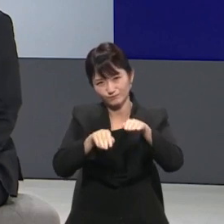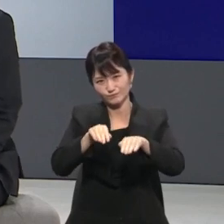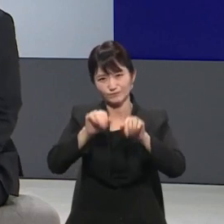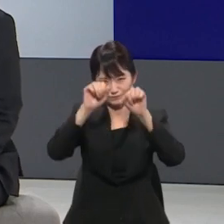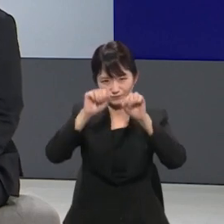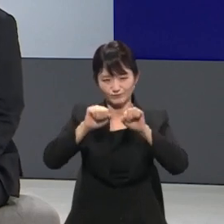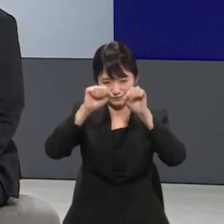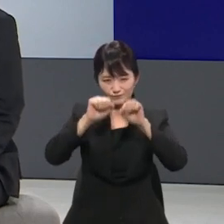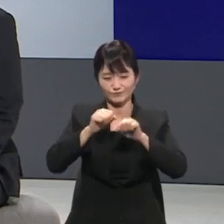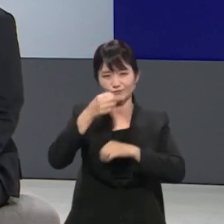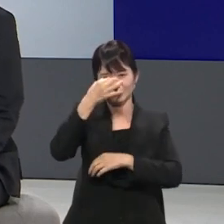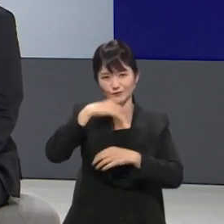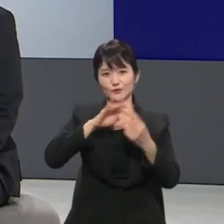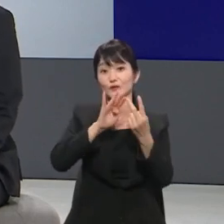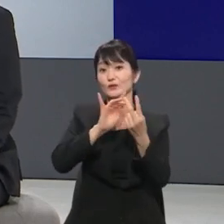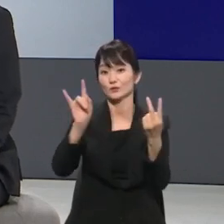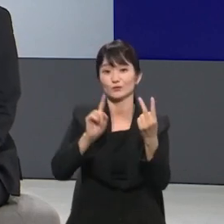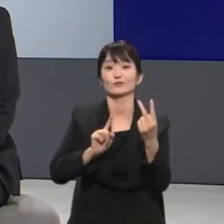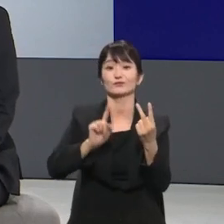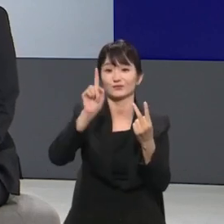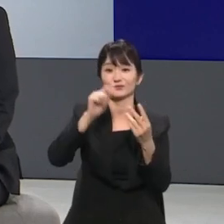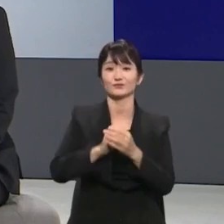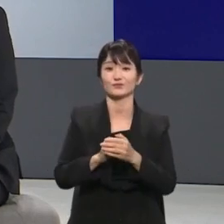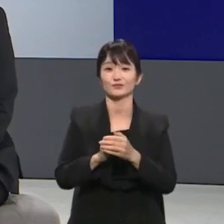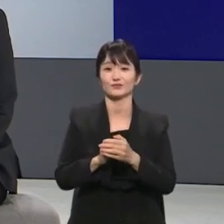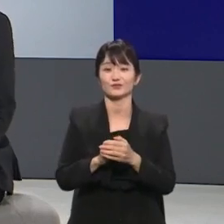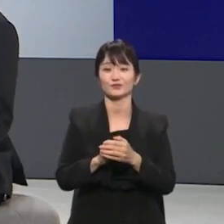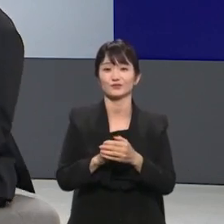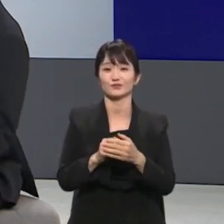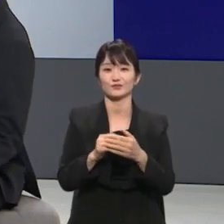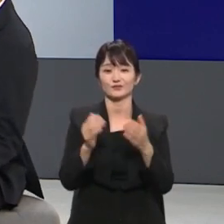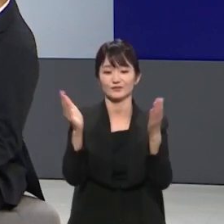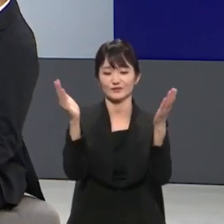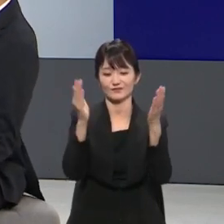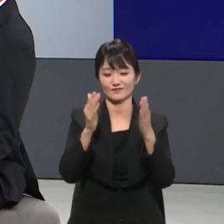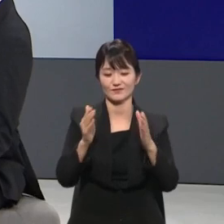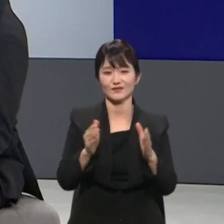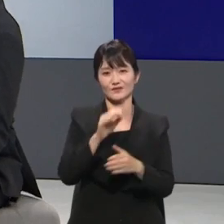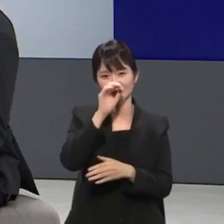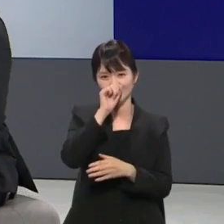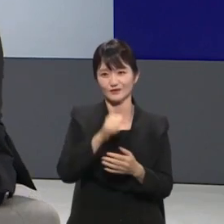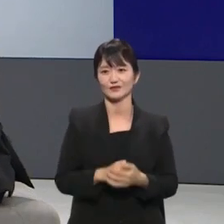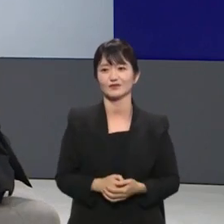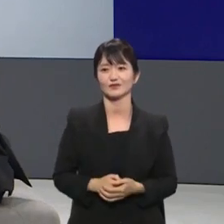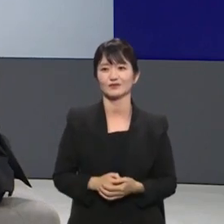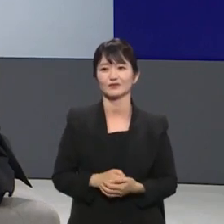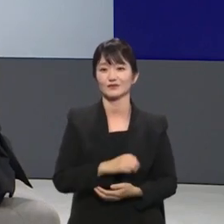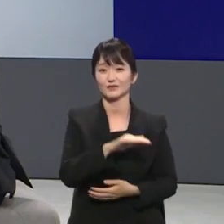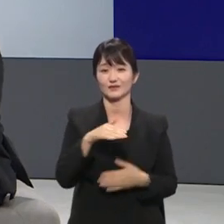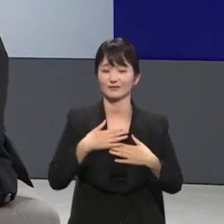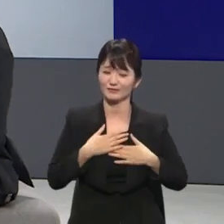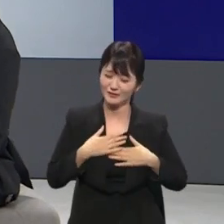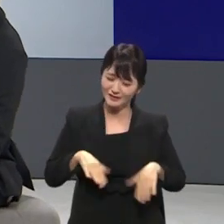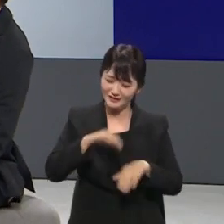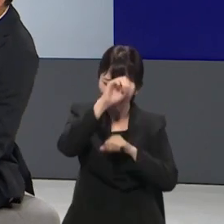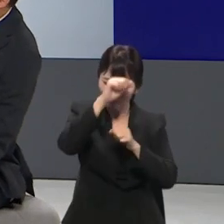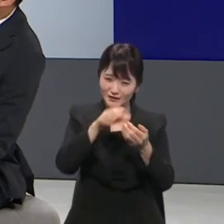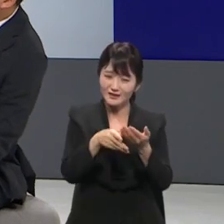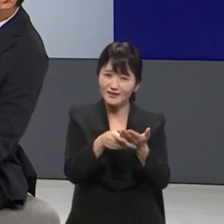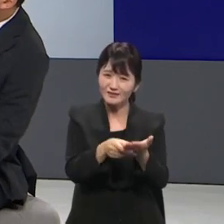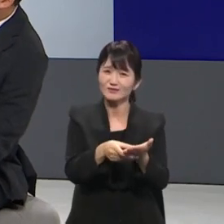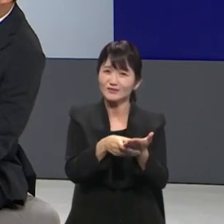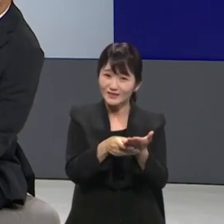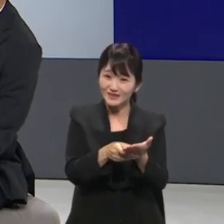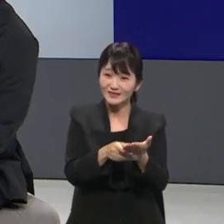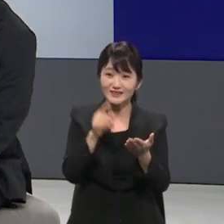두 배가량 높다고 합니다. 그래서 이게 다이어트에 좋다는 얘기가 나오는 것 같아요. 그러니까 저희 피곤할 때 발 주무르면 좀 시원해지잖아요. 아, 그런